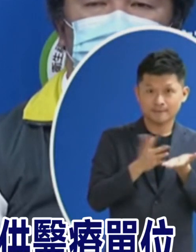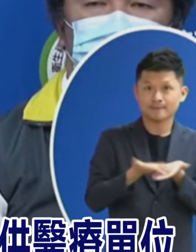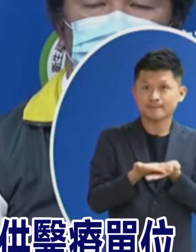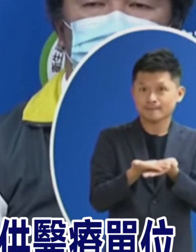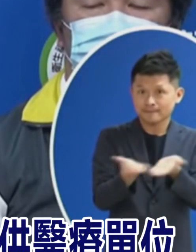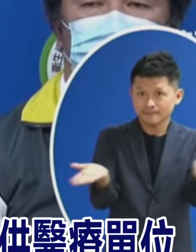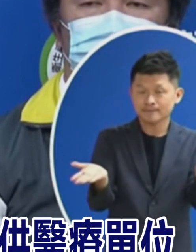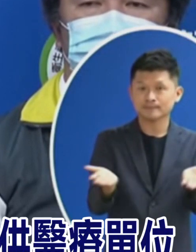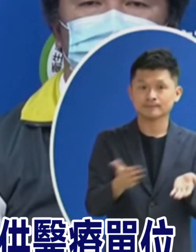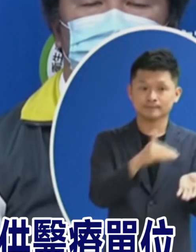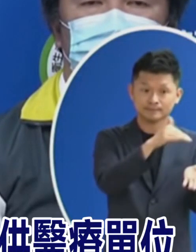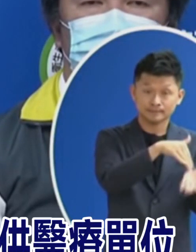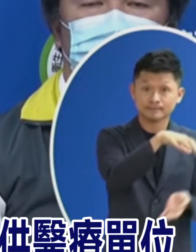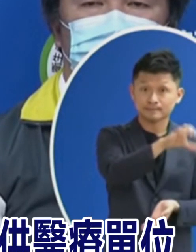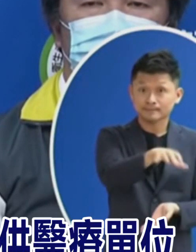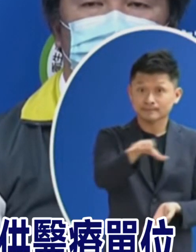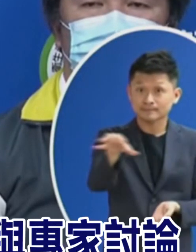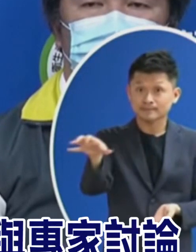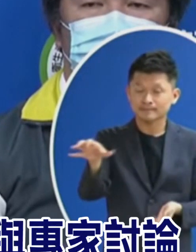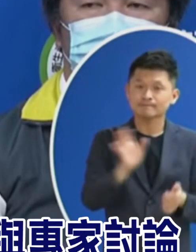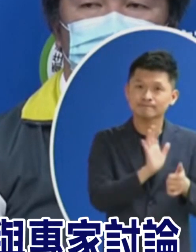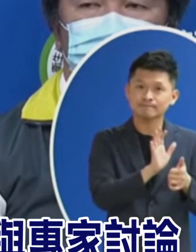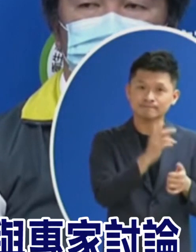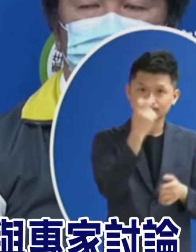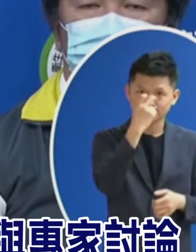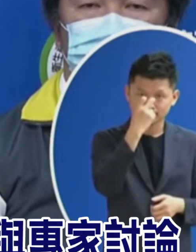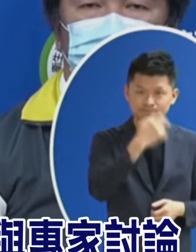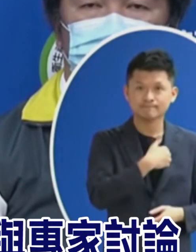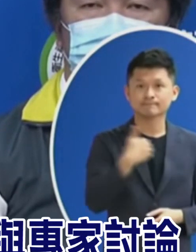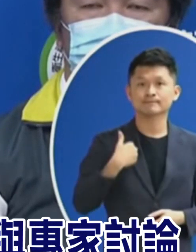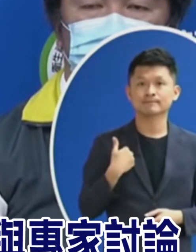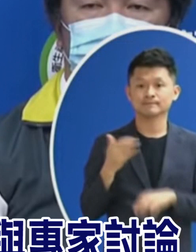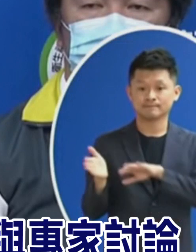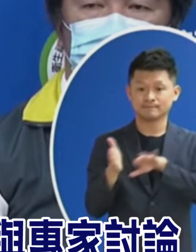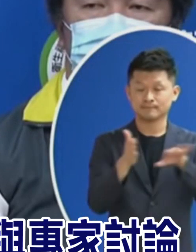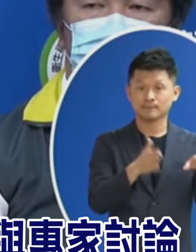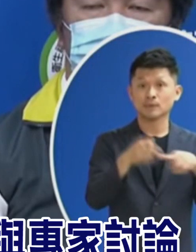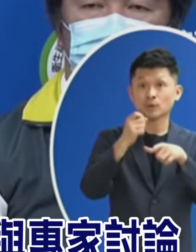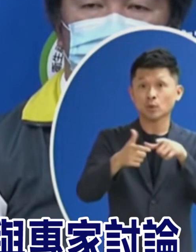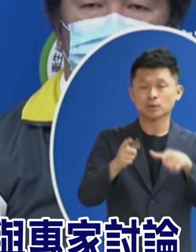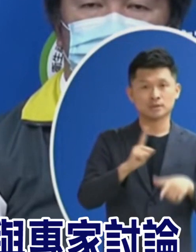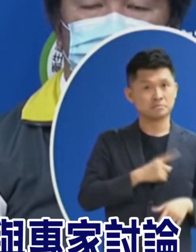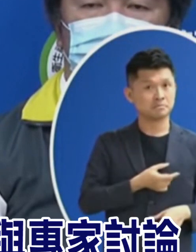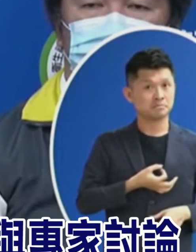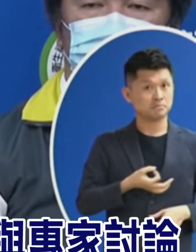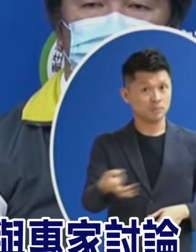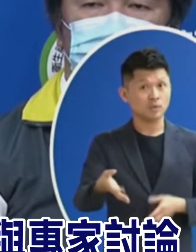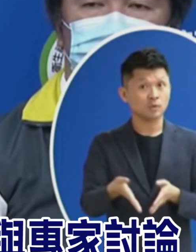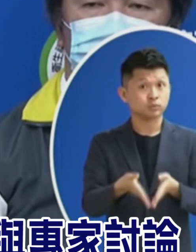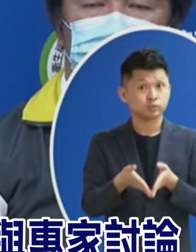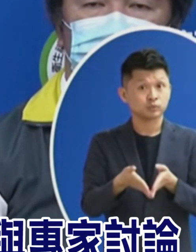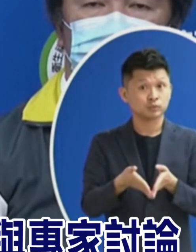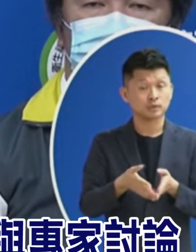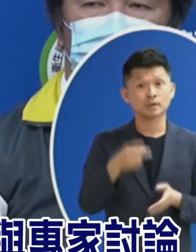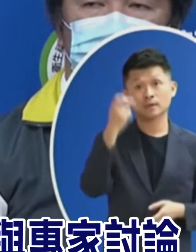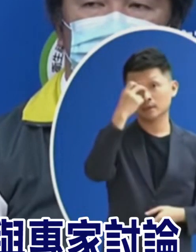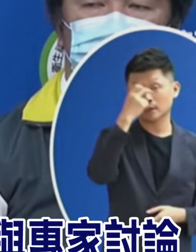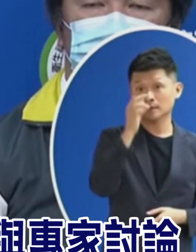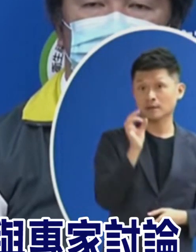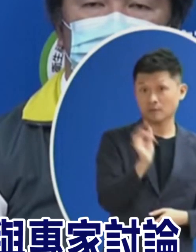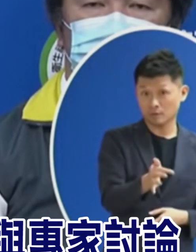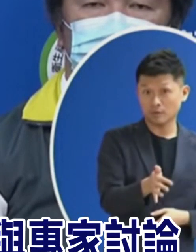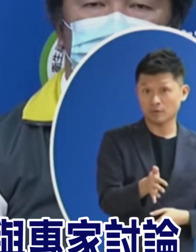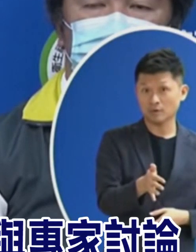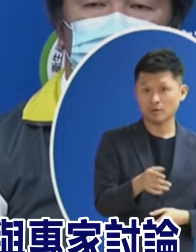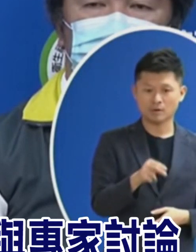让医疗的单位来做使用。那至于有些企业要购买，其实在使用这个快筛的时候看